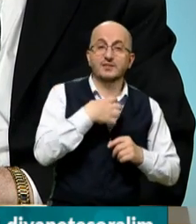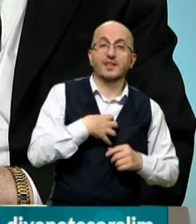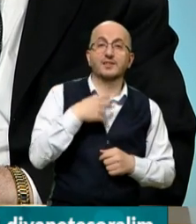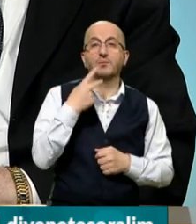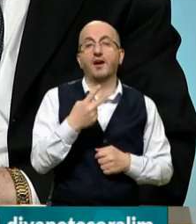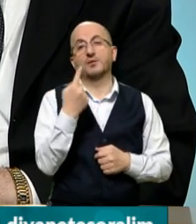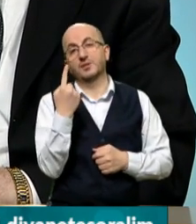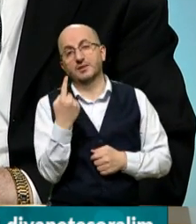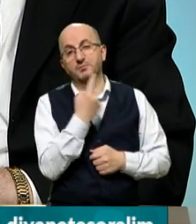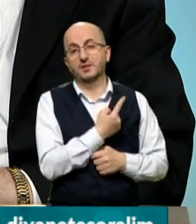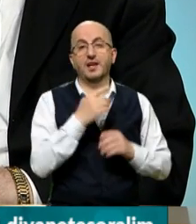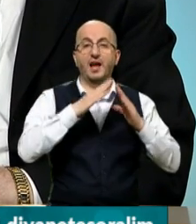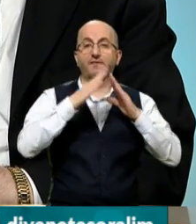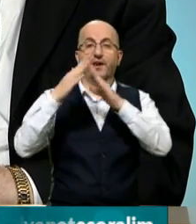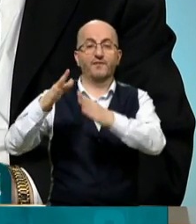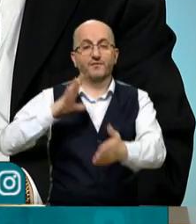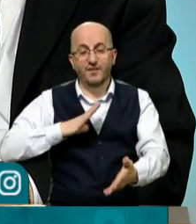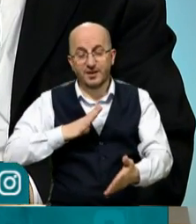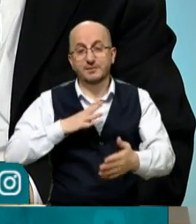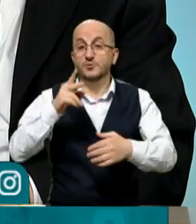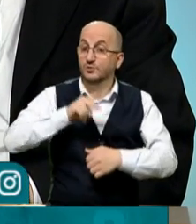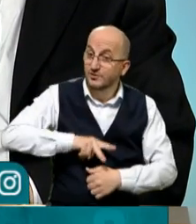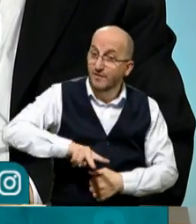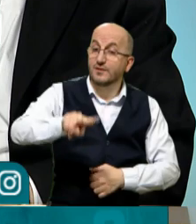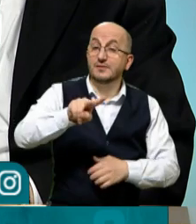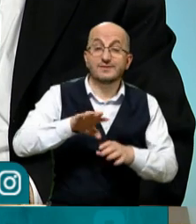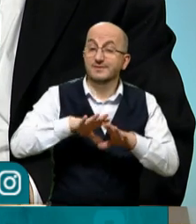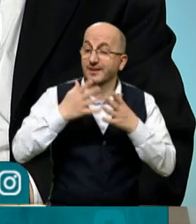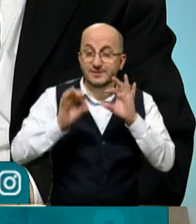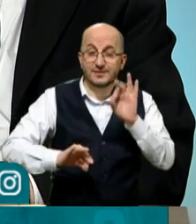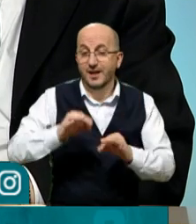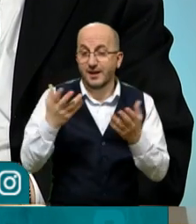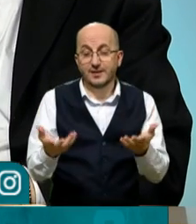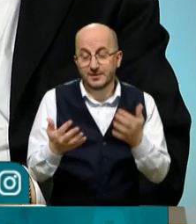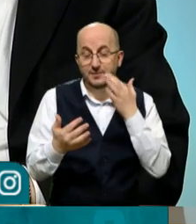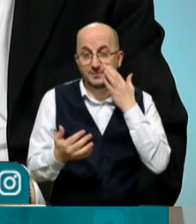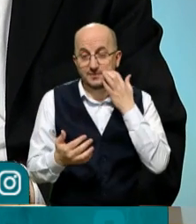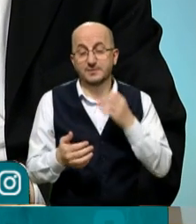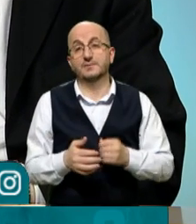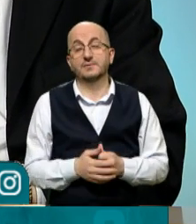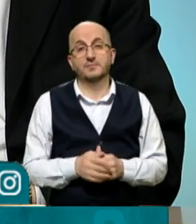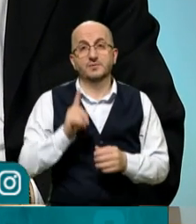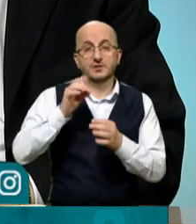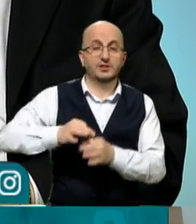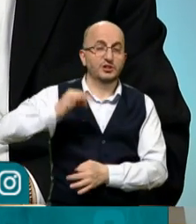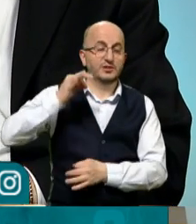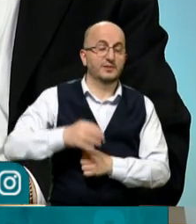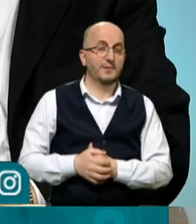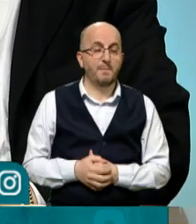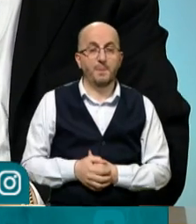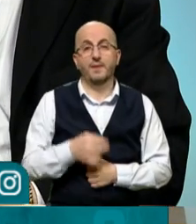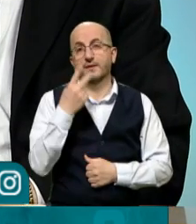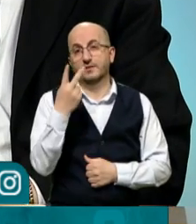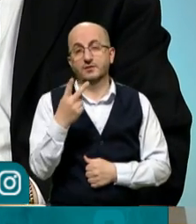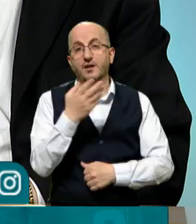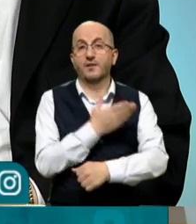ait birer tane evim var. Bu seferilik durumları nasıl değerlendirilir? Hocamıza bir sorar şimdi mısınız? Bir kişinin iki